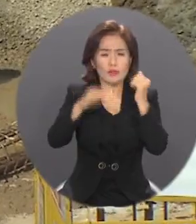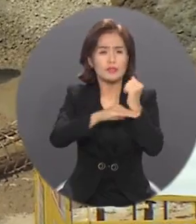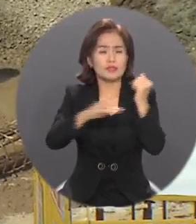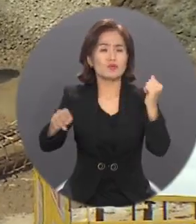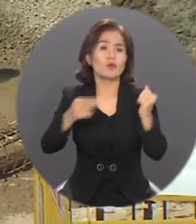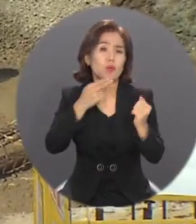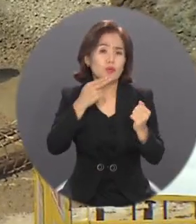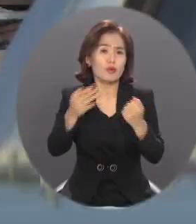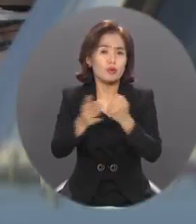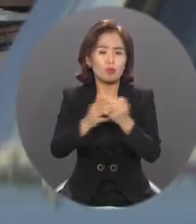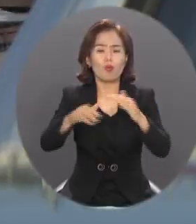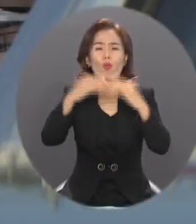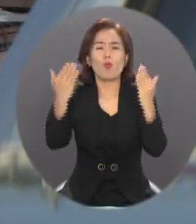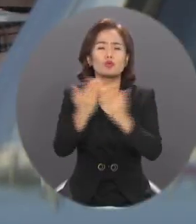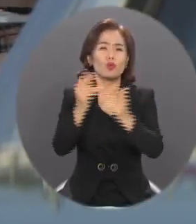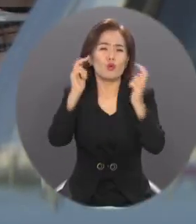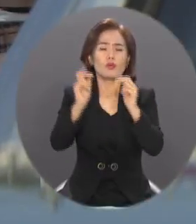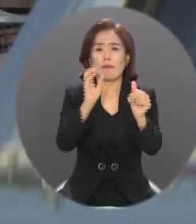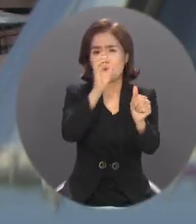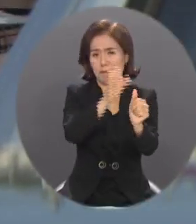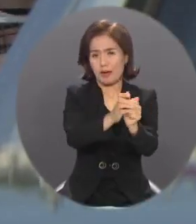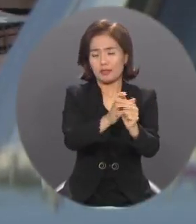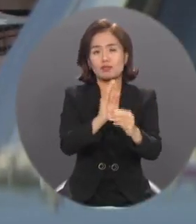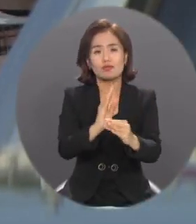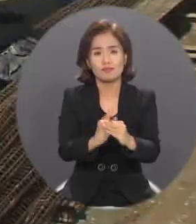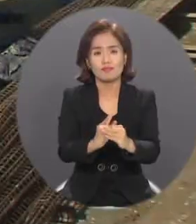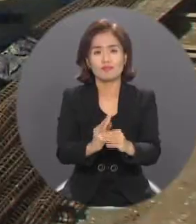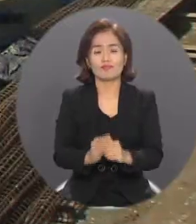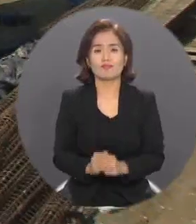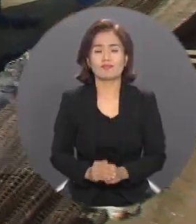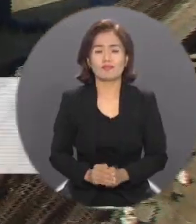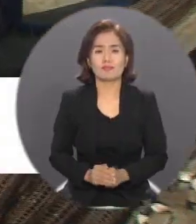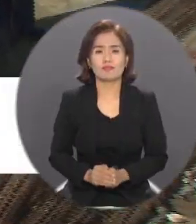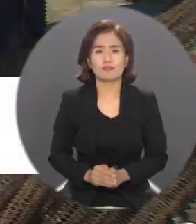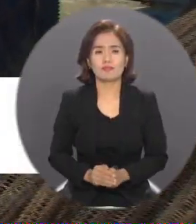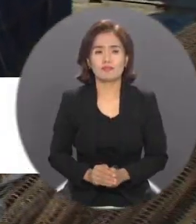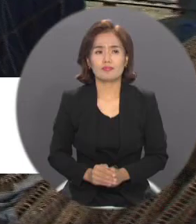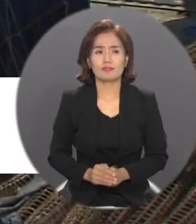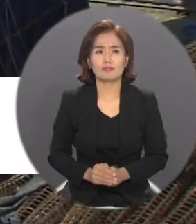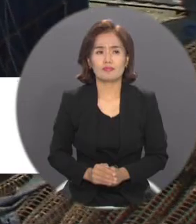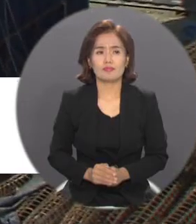기준이 없다 보니 전적으로 업체에 맡기고 있는 실정입니다.